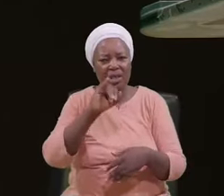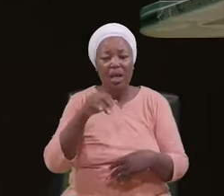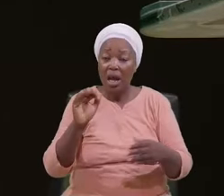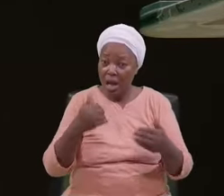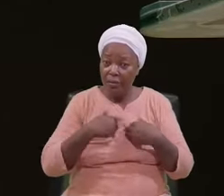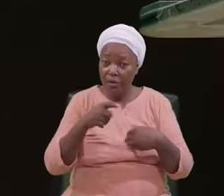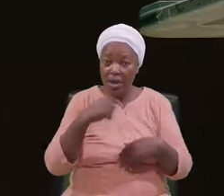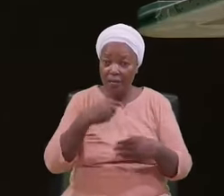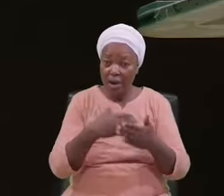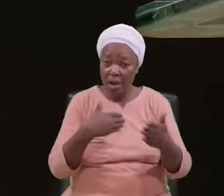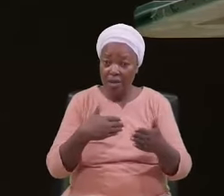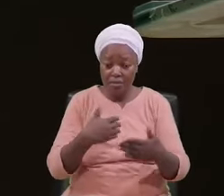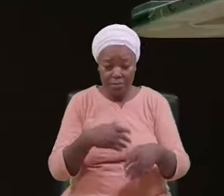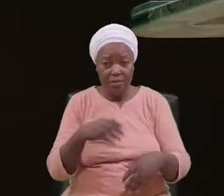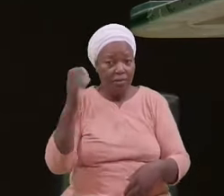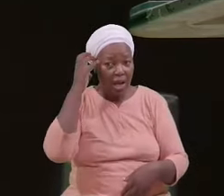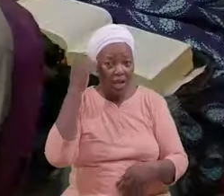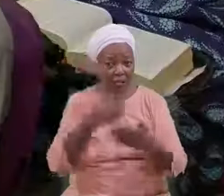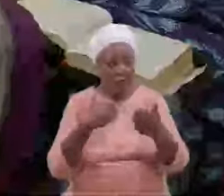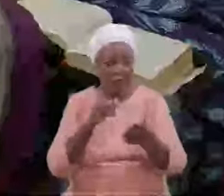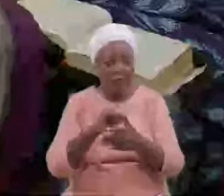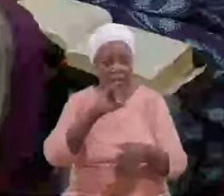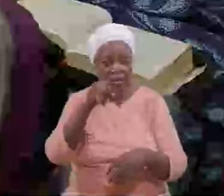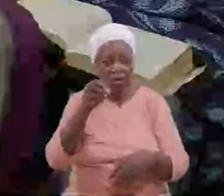malade? Avez-vous une fois appris que Job était malade?